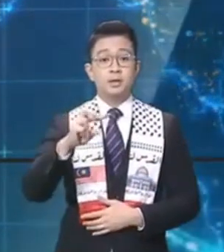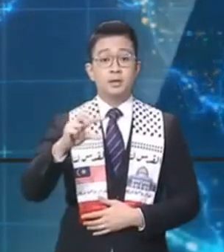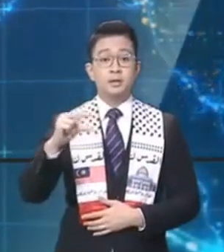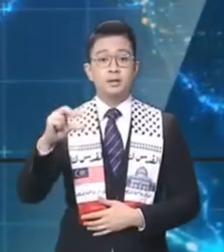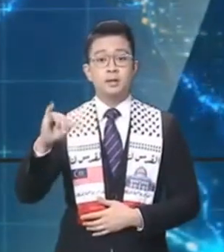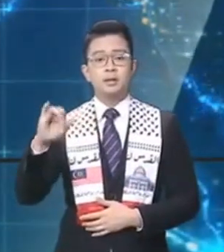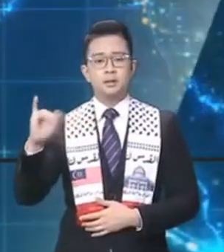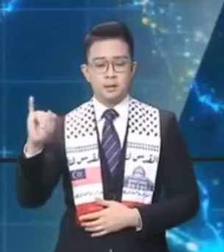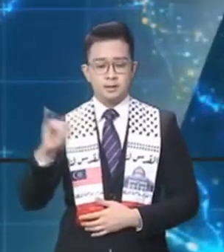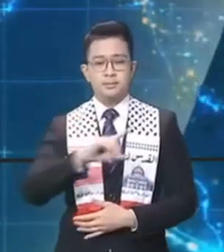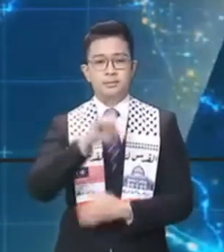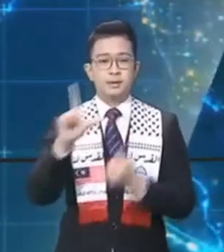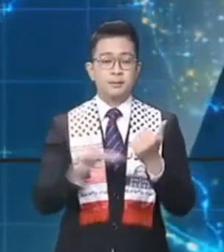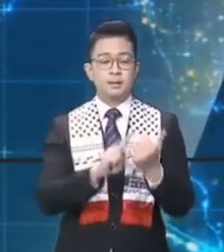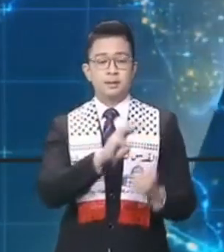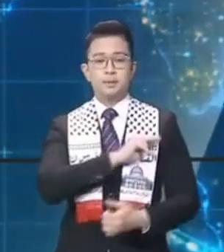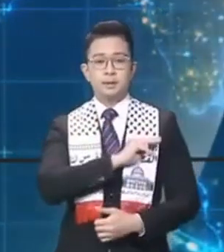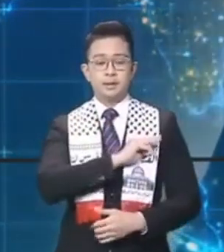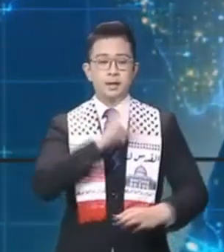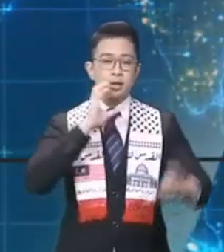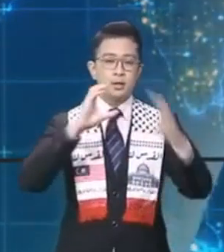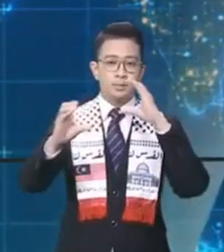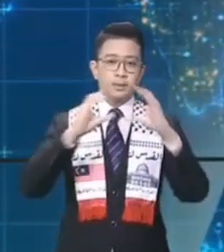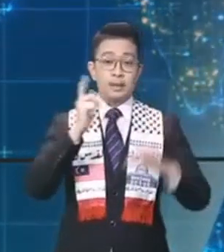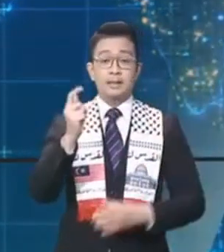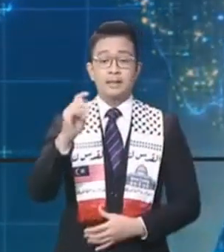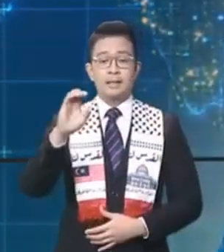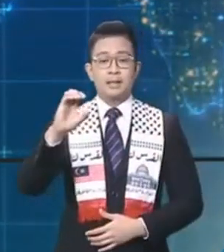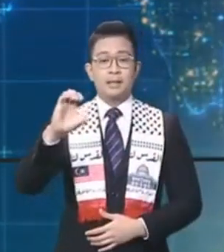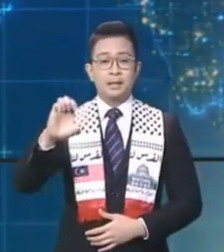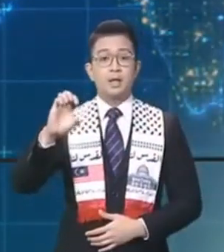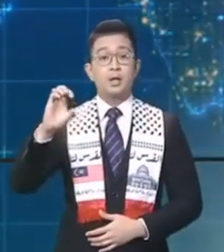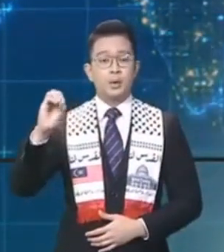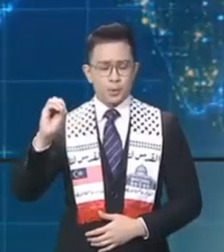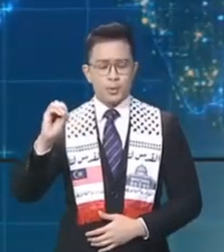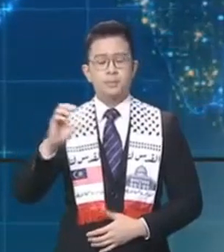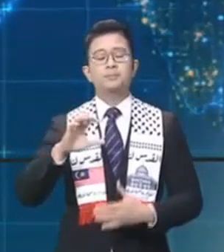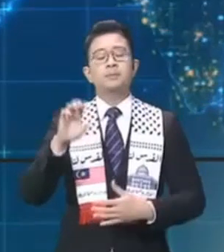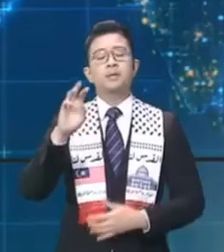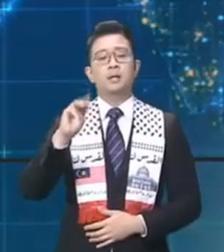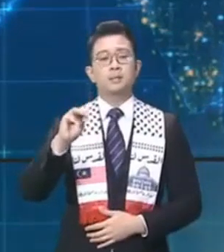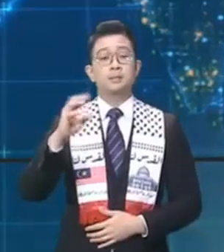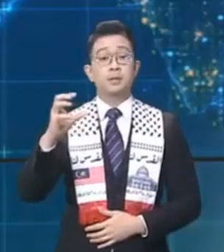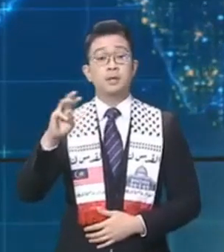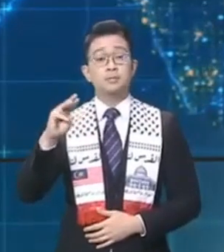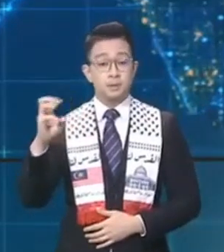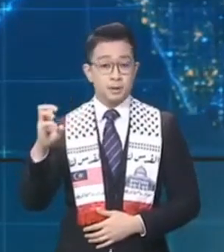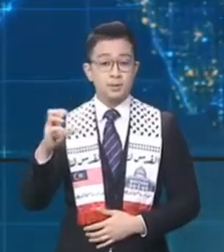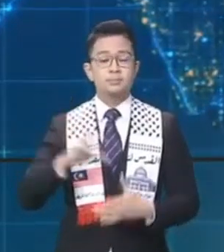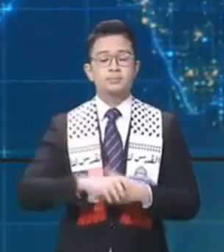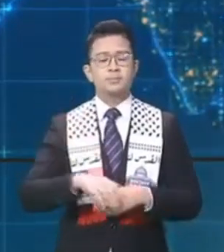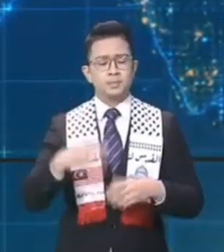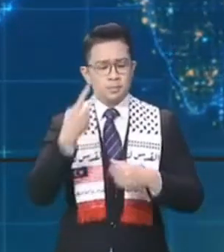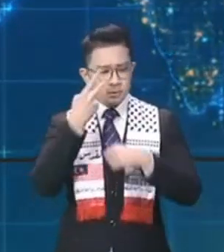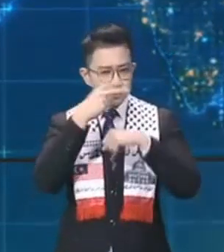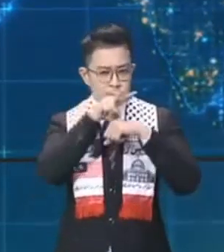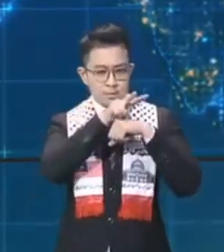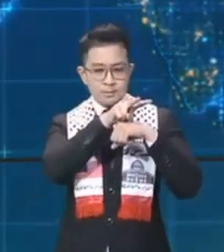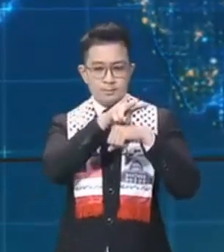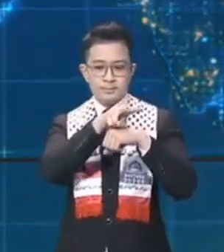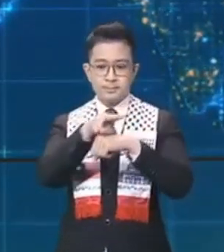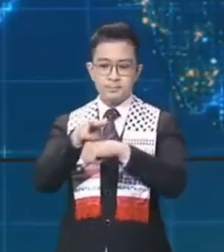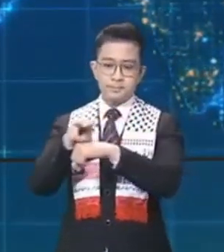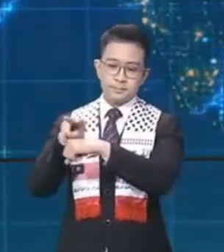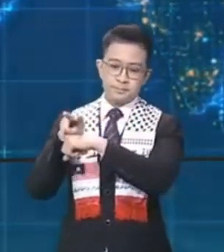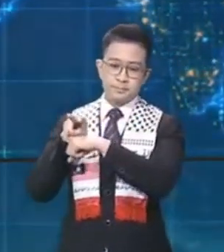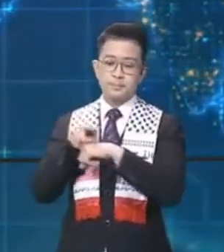donenggiri timbalan menteri komunikasi Ti Ching berkata suruhanjaya komunikasi dan multimedia Malaysia mcmc akan terus